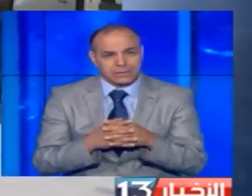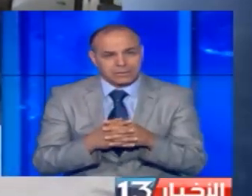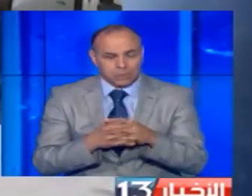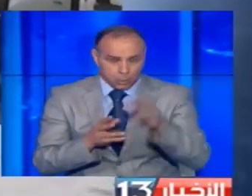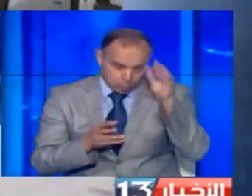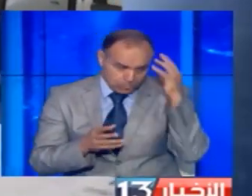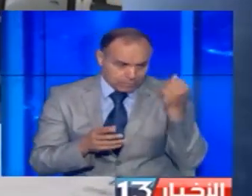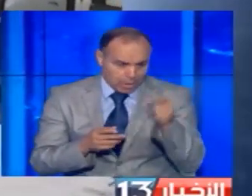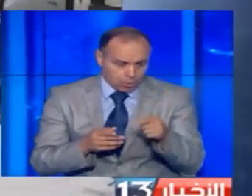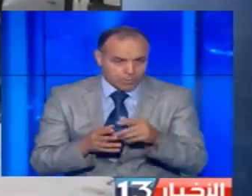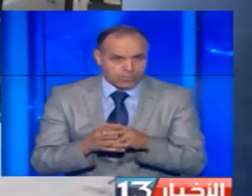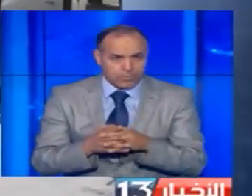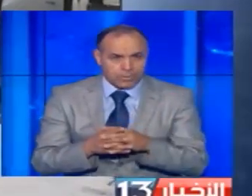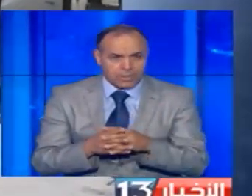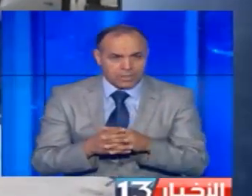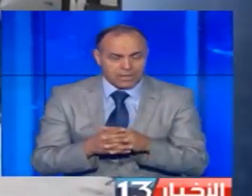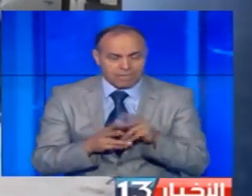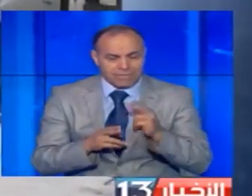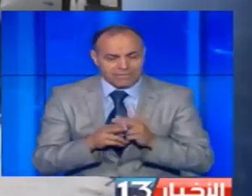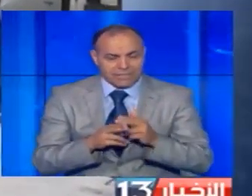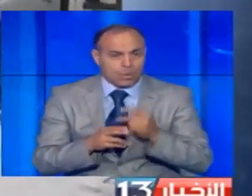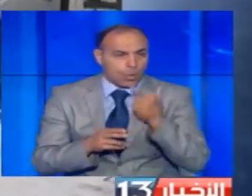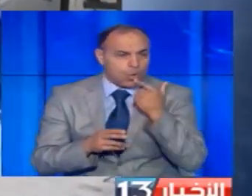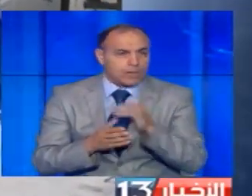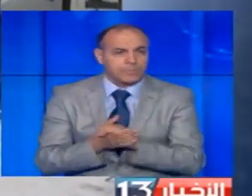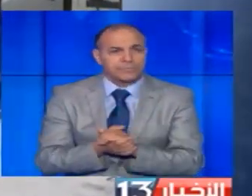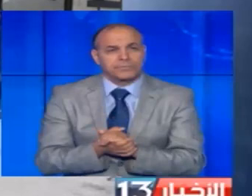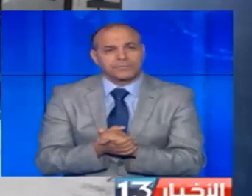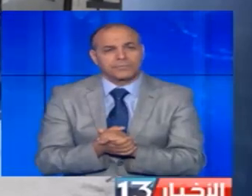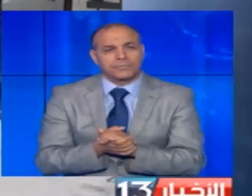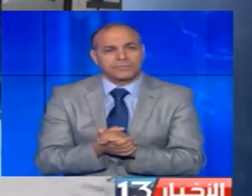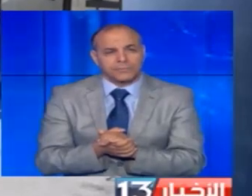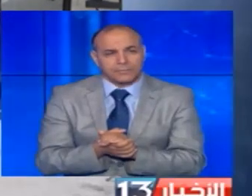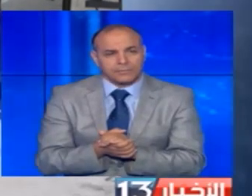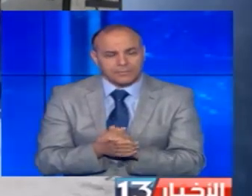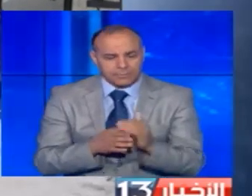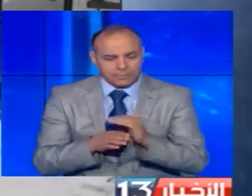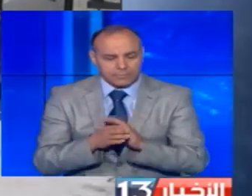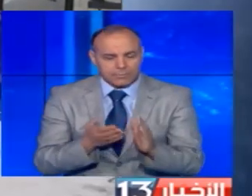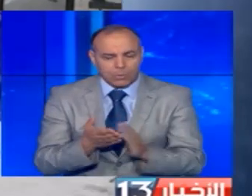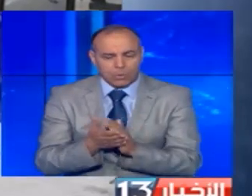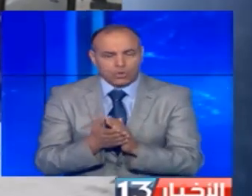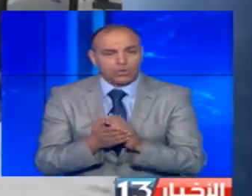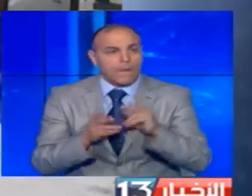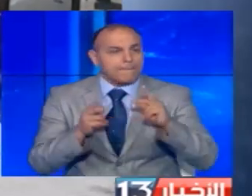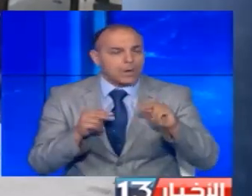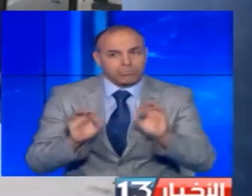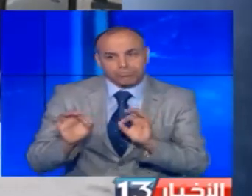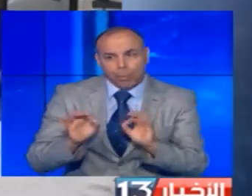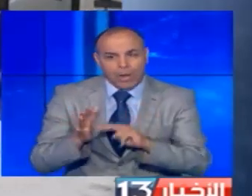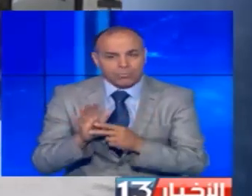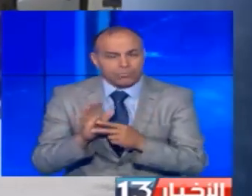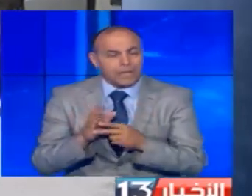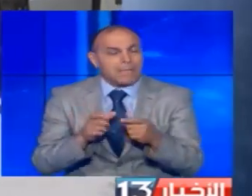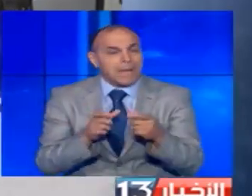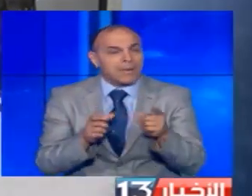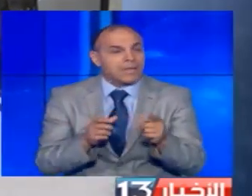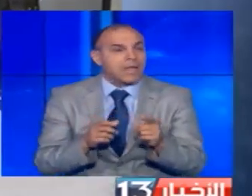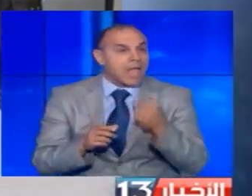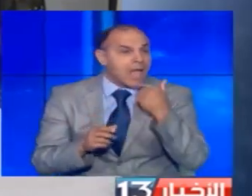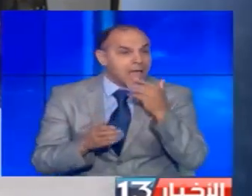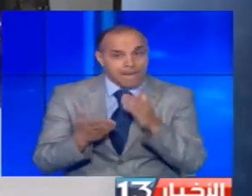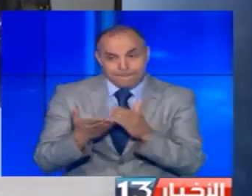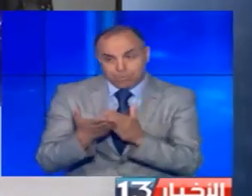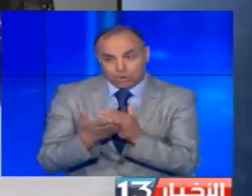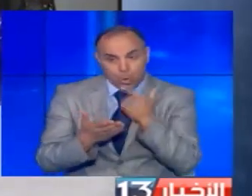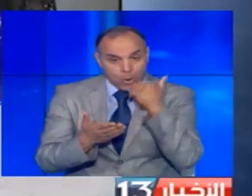اه منافيه في السرقه فيها اه في اطار مشروع بيلوتا ال يتعمم المشروع